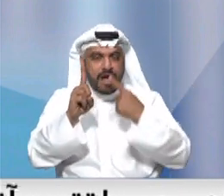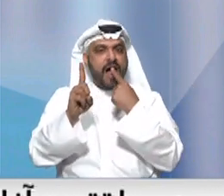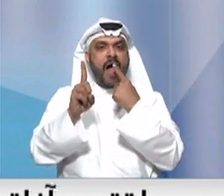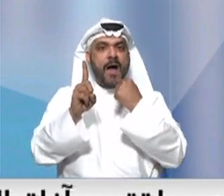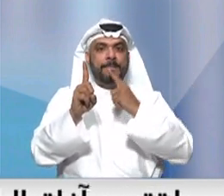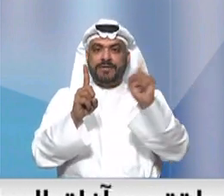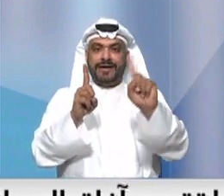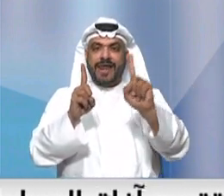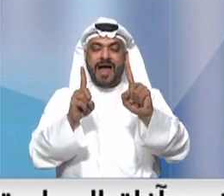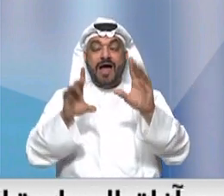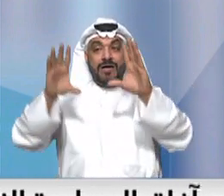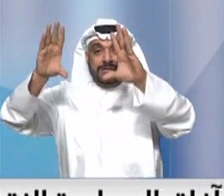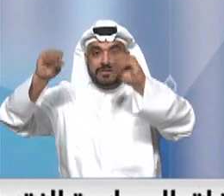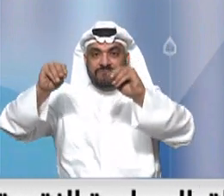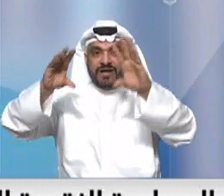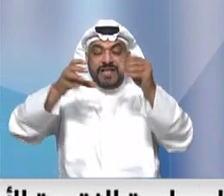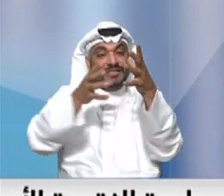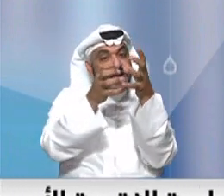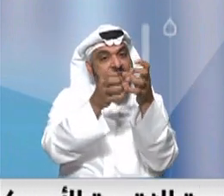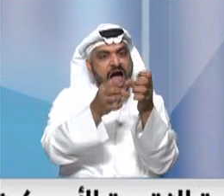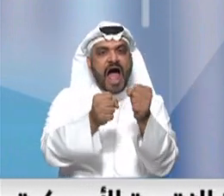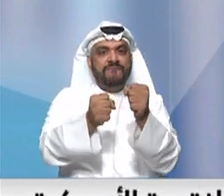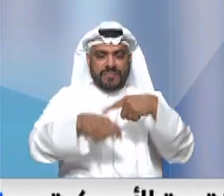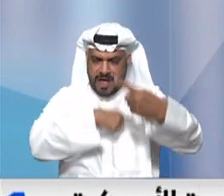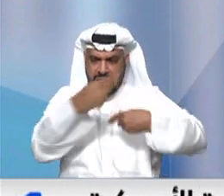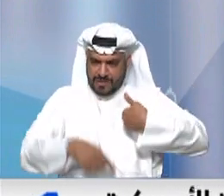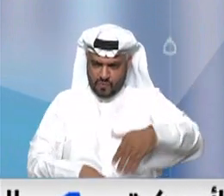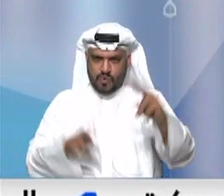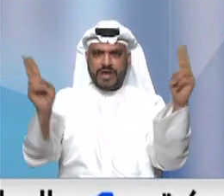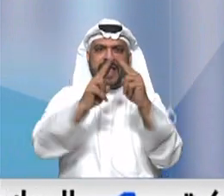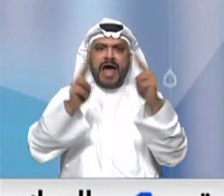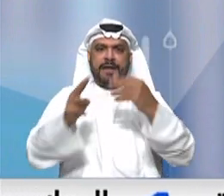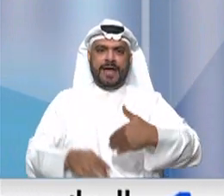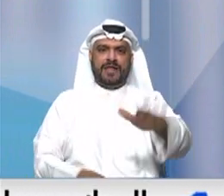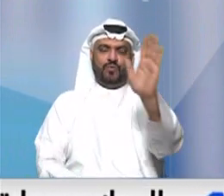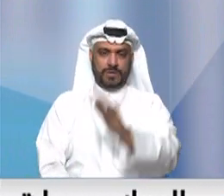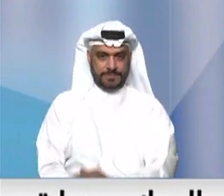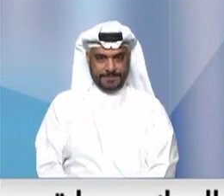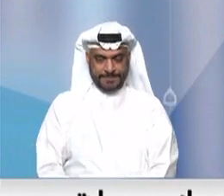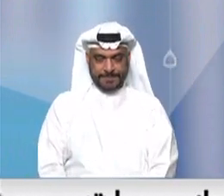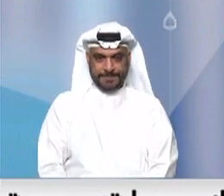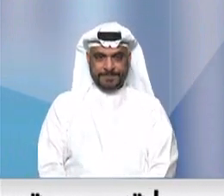الكهربائيه من اجل الحفاظ على استدامه موارد الدوله